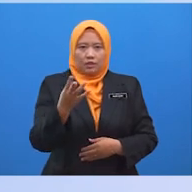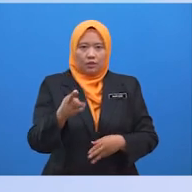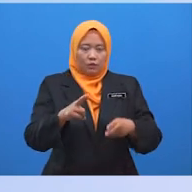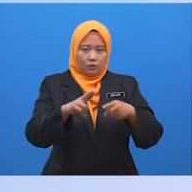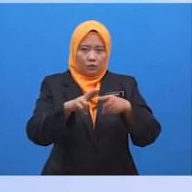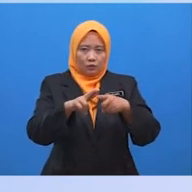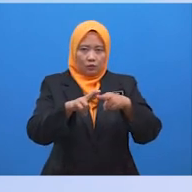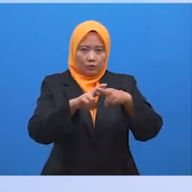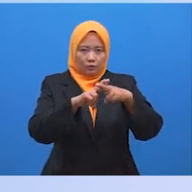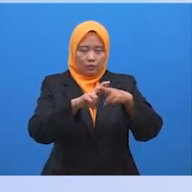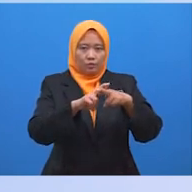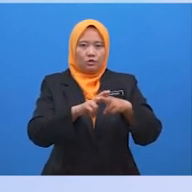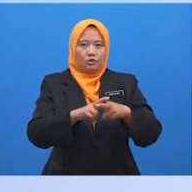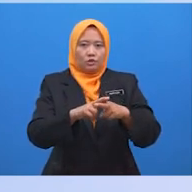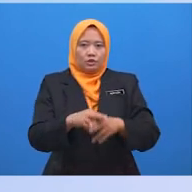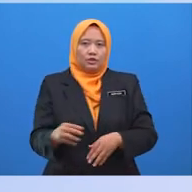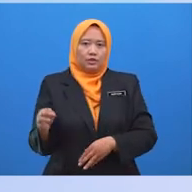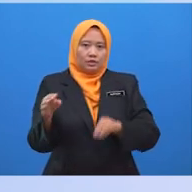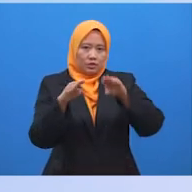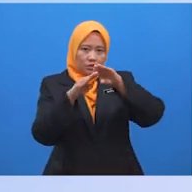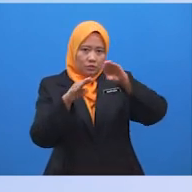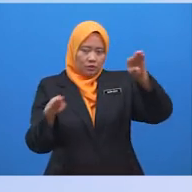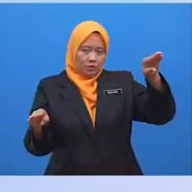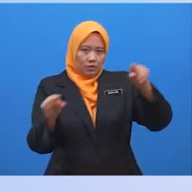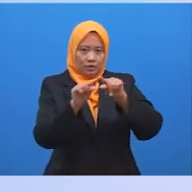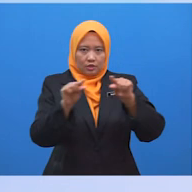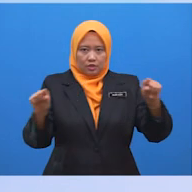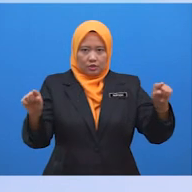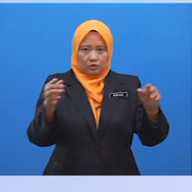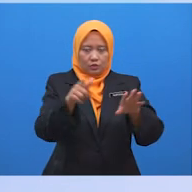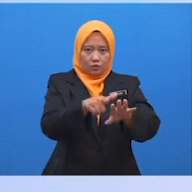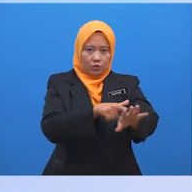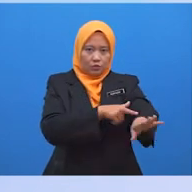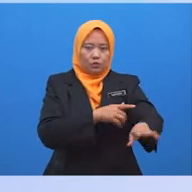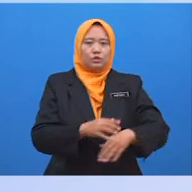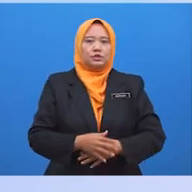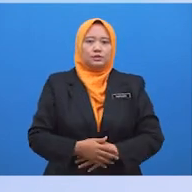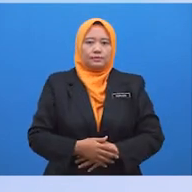Ketiga, membuat generalisasi tentang kecerunan garis lurus.